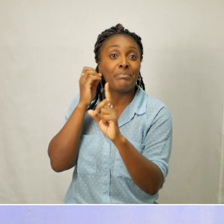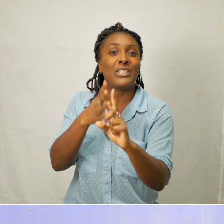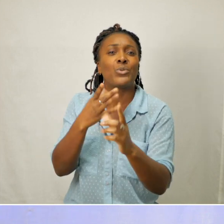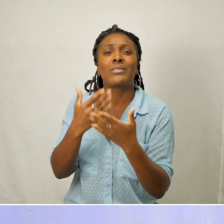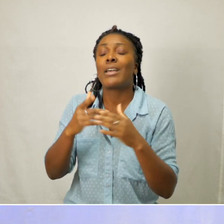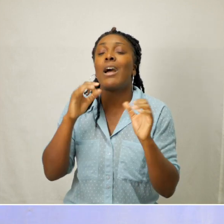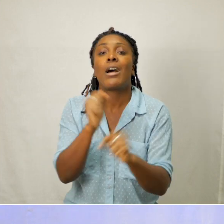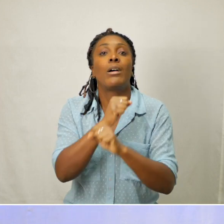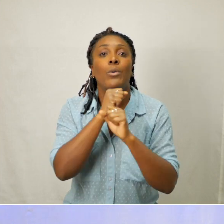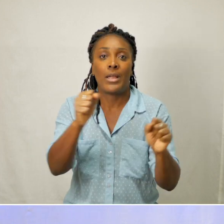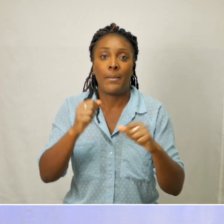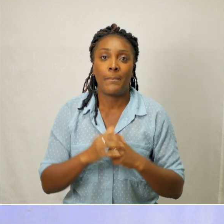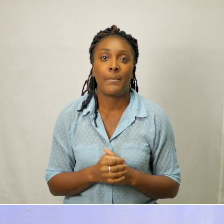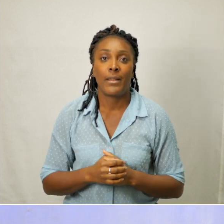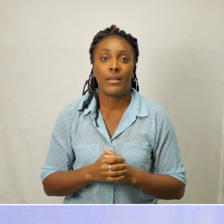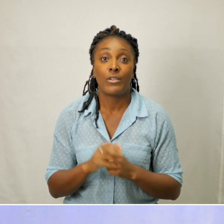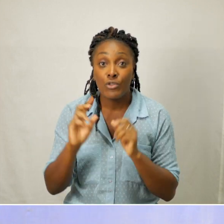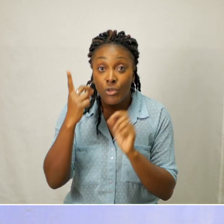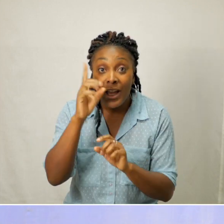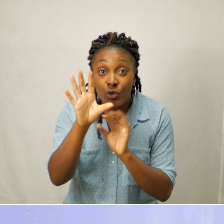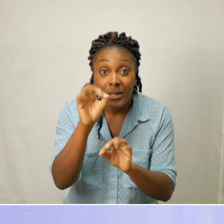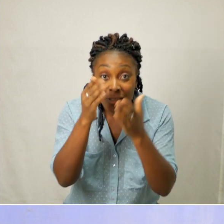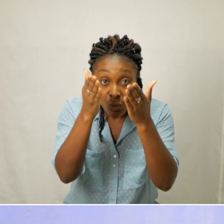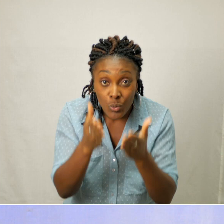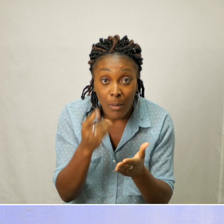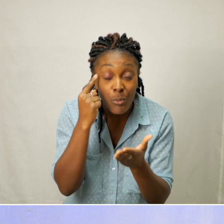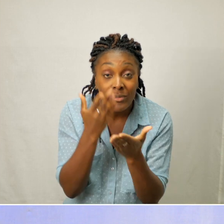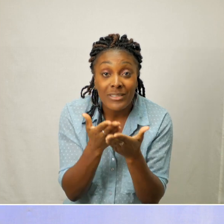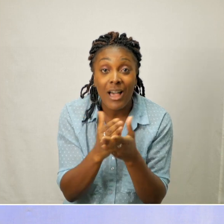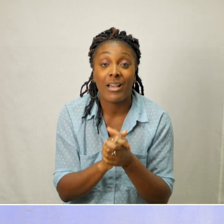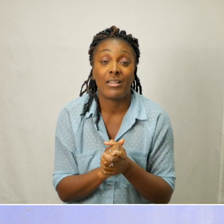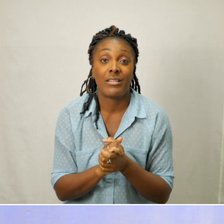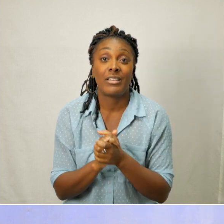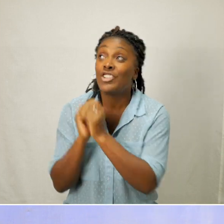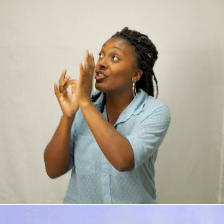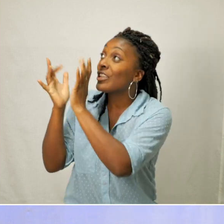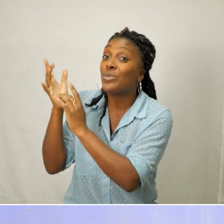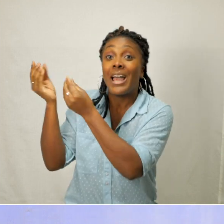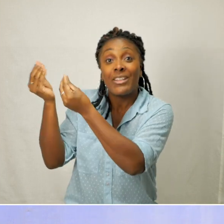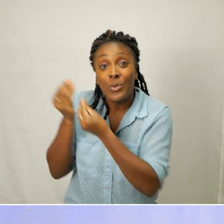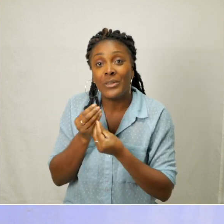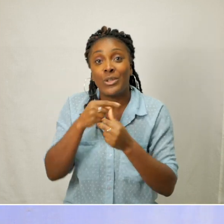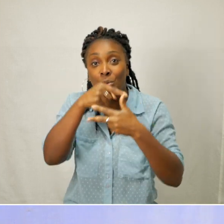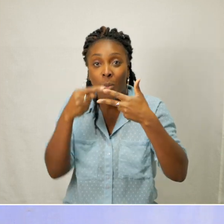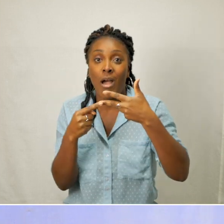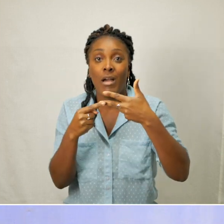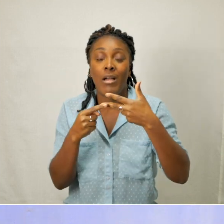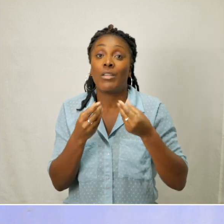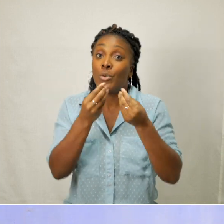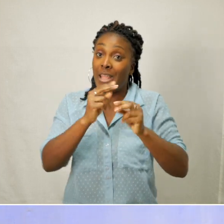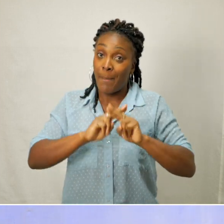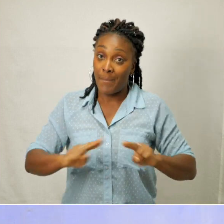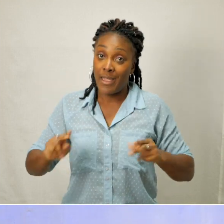est exceptionnelle. Et tu as été choisi pour ça. Et Jésus-Christ, en partant, nous a laissé ces 3 choses-là principales. La